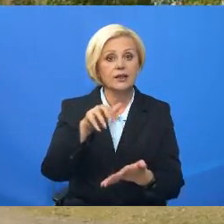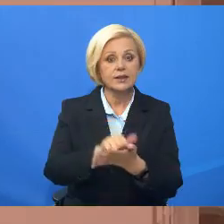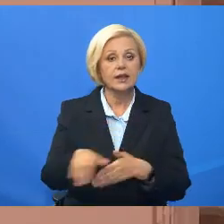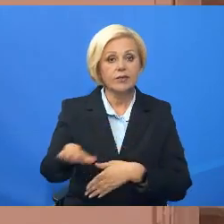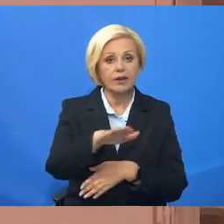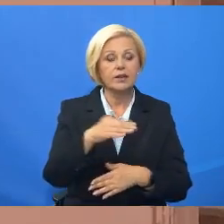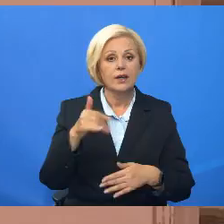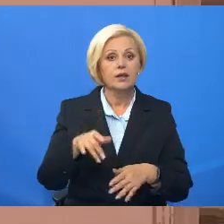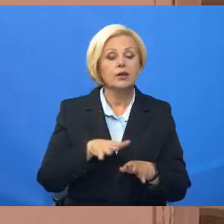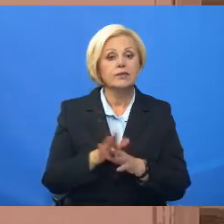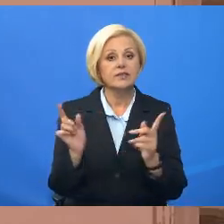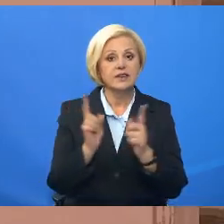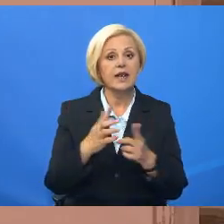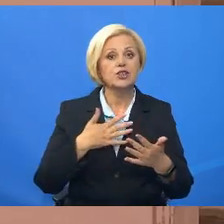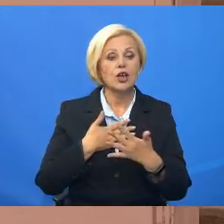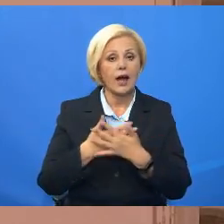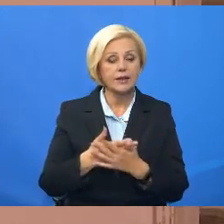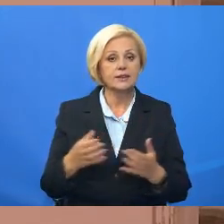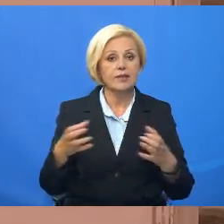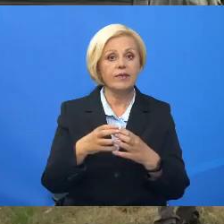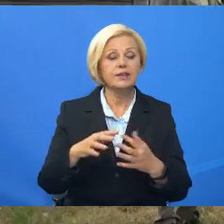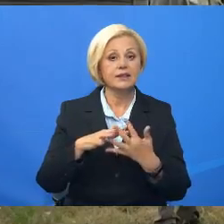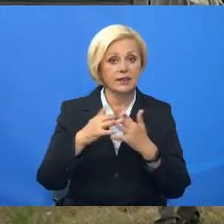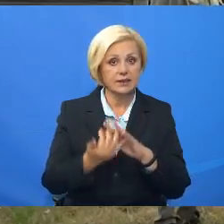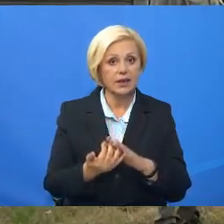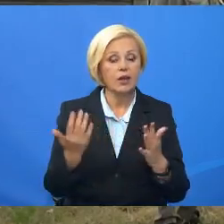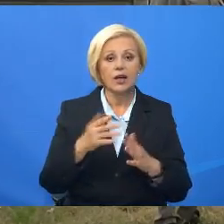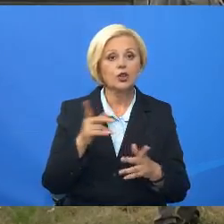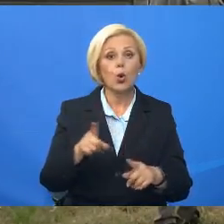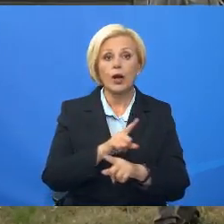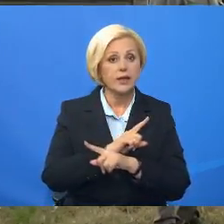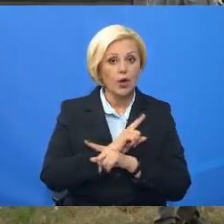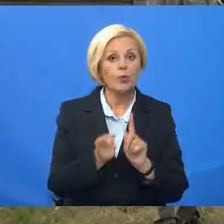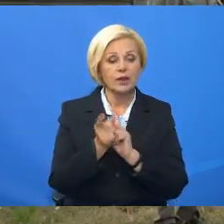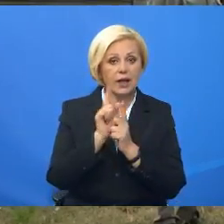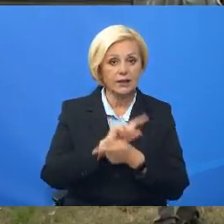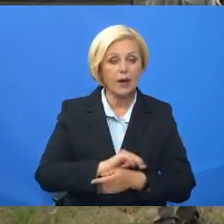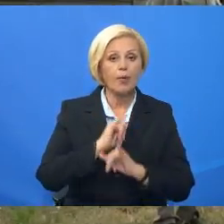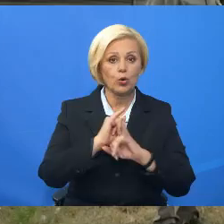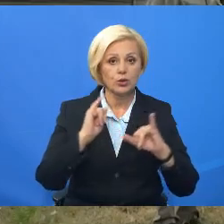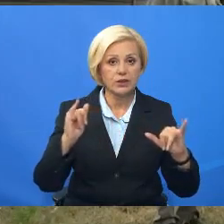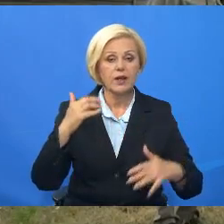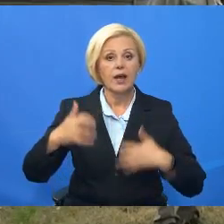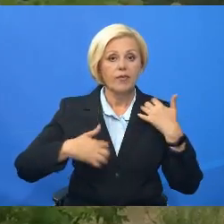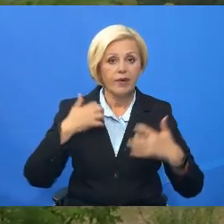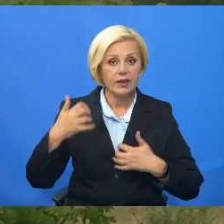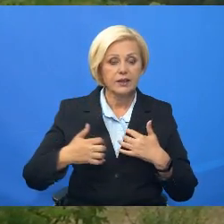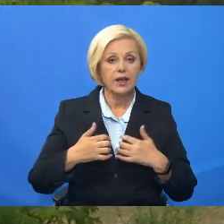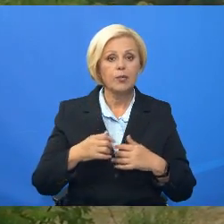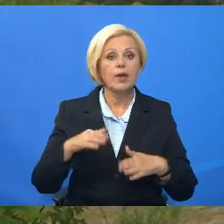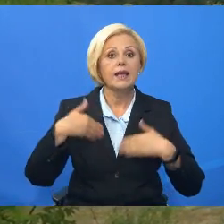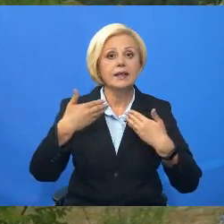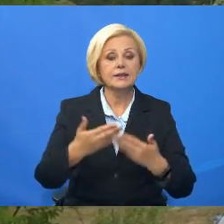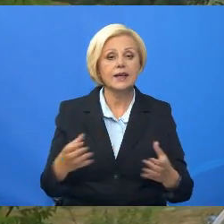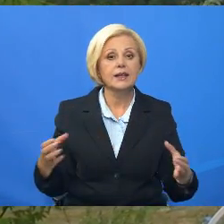площах проходит встреча активу Полесской вёски, якая не только не померла, а живе на полную моц с турботами и клопотами